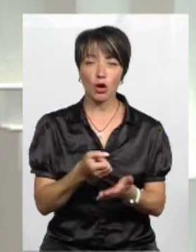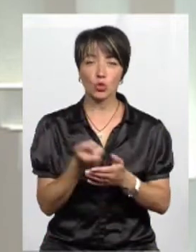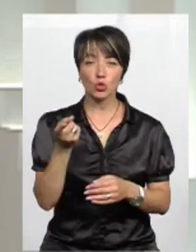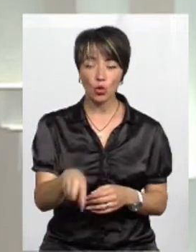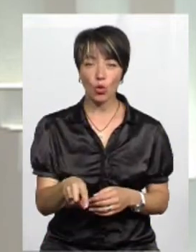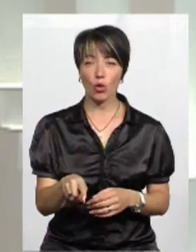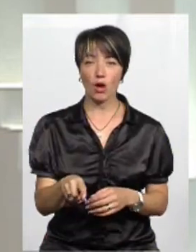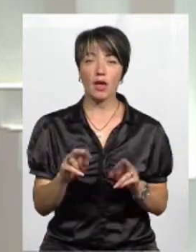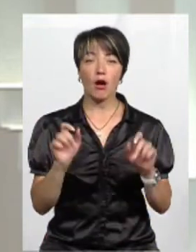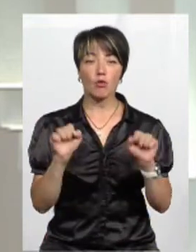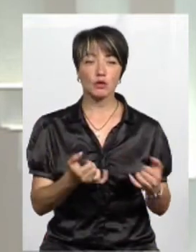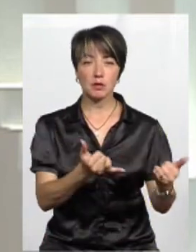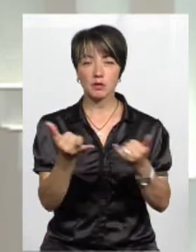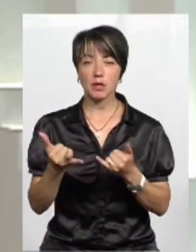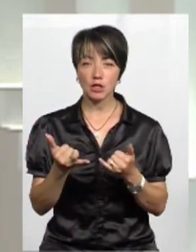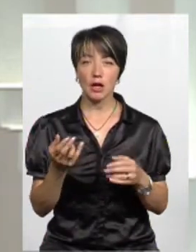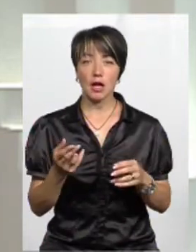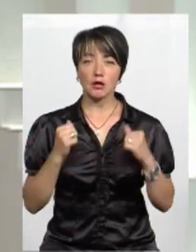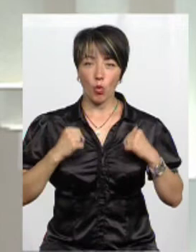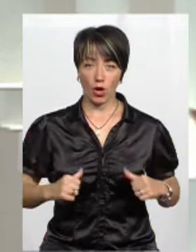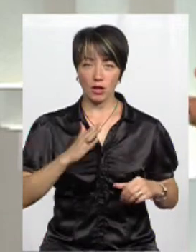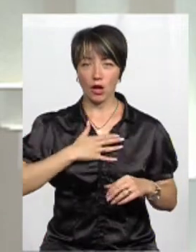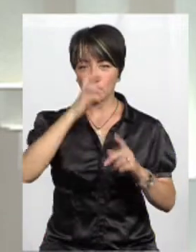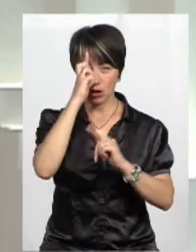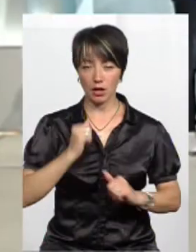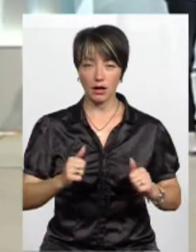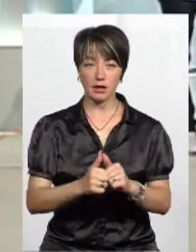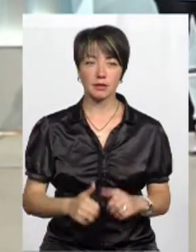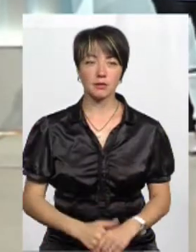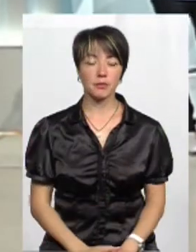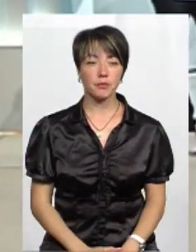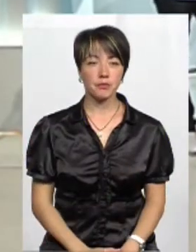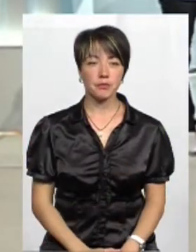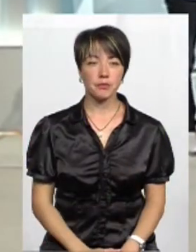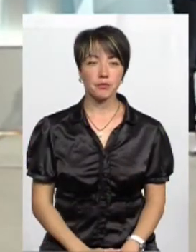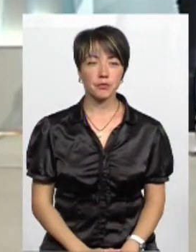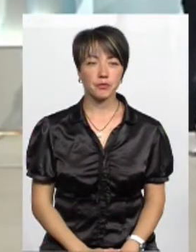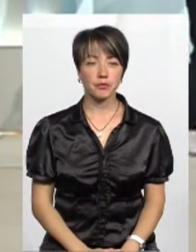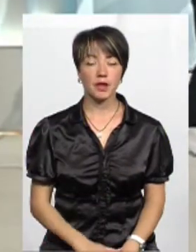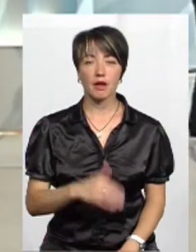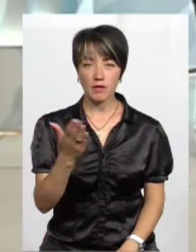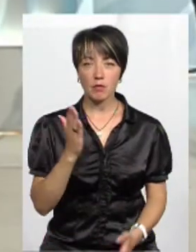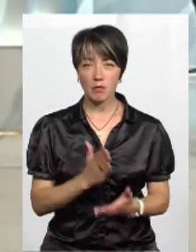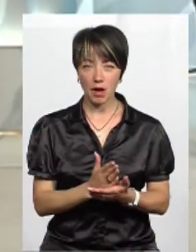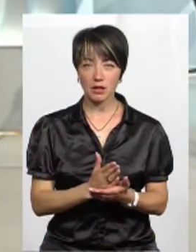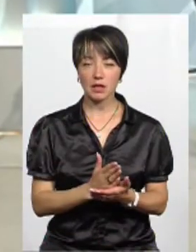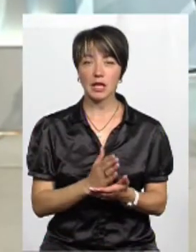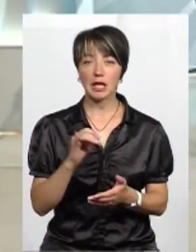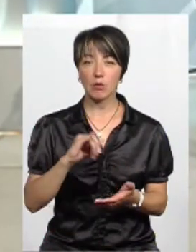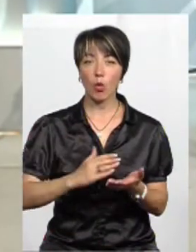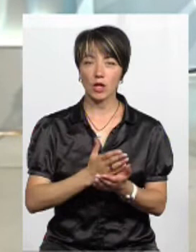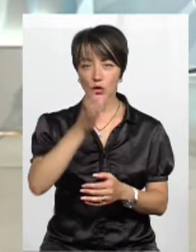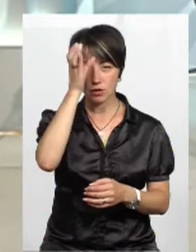того, як ми можемо забезпечити безпеку нашої країни. Коротко. Але ви маєте і політичну освіту,